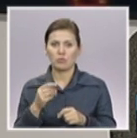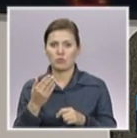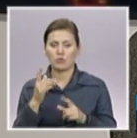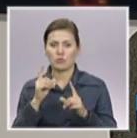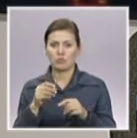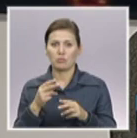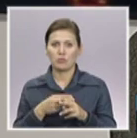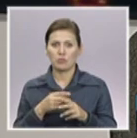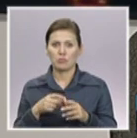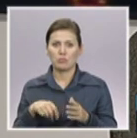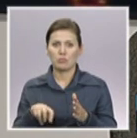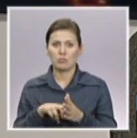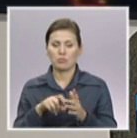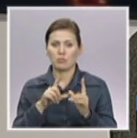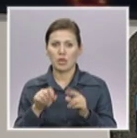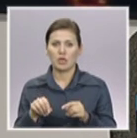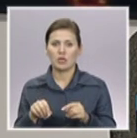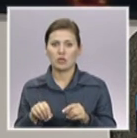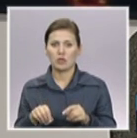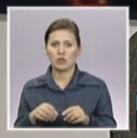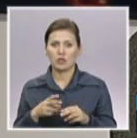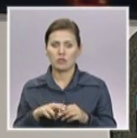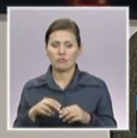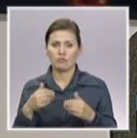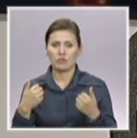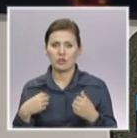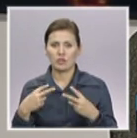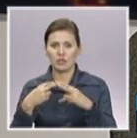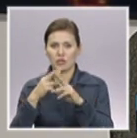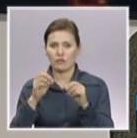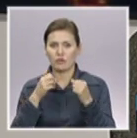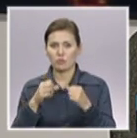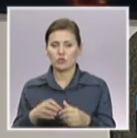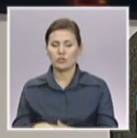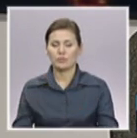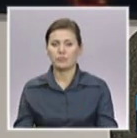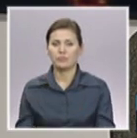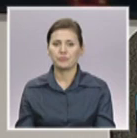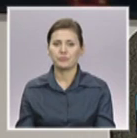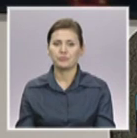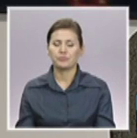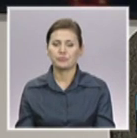ездил без пересады, это и физически, и технически невозможно.